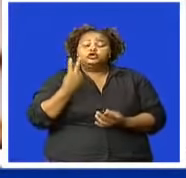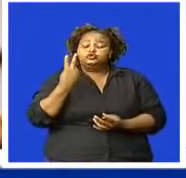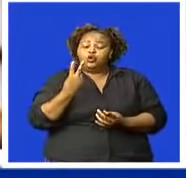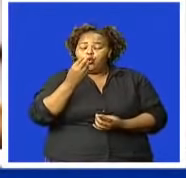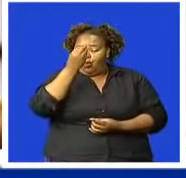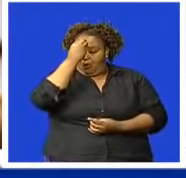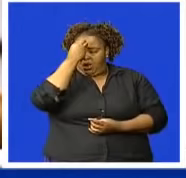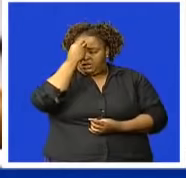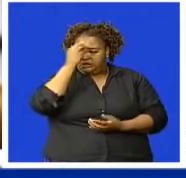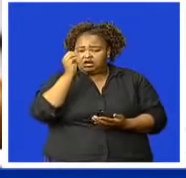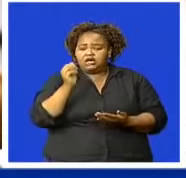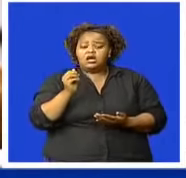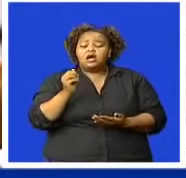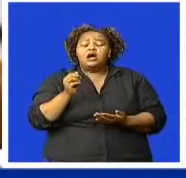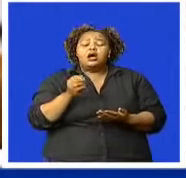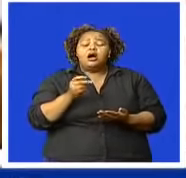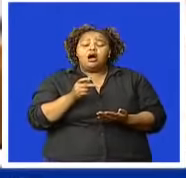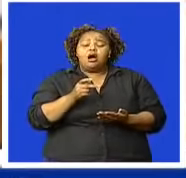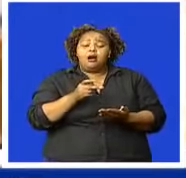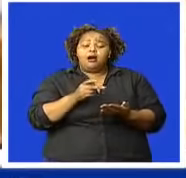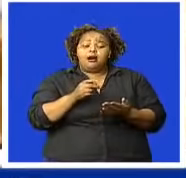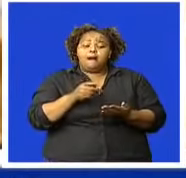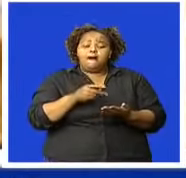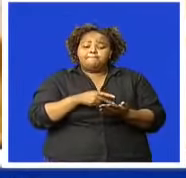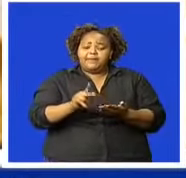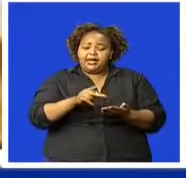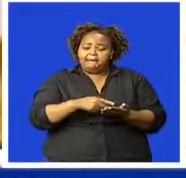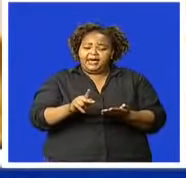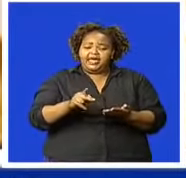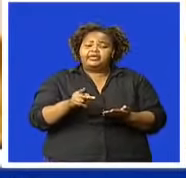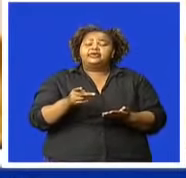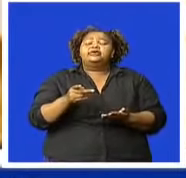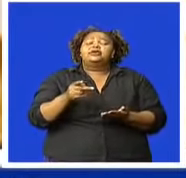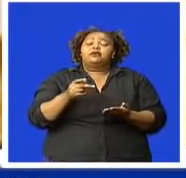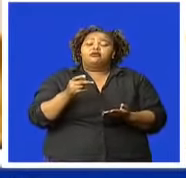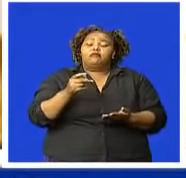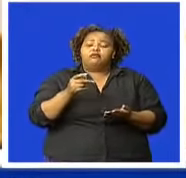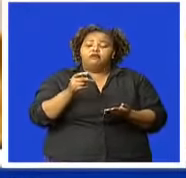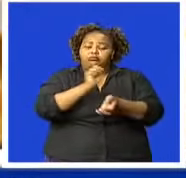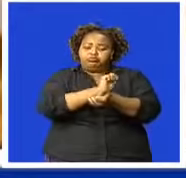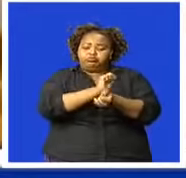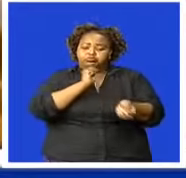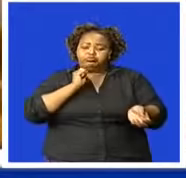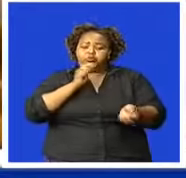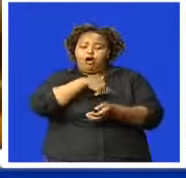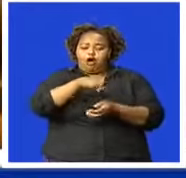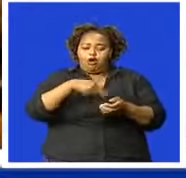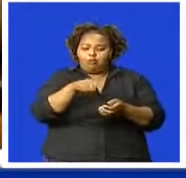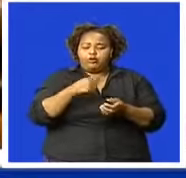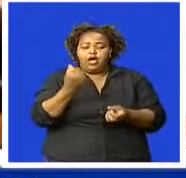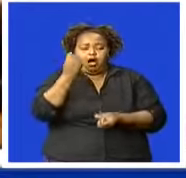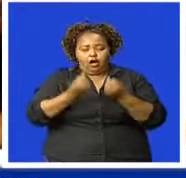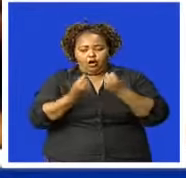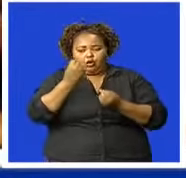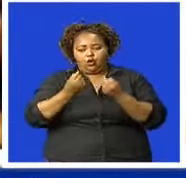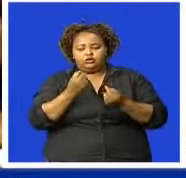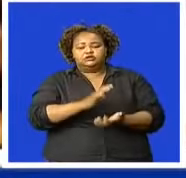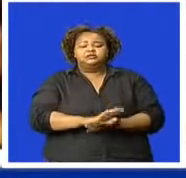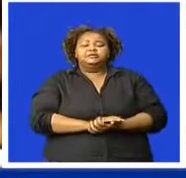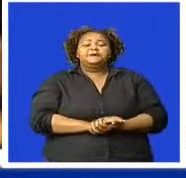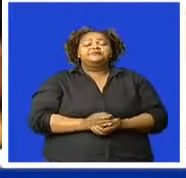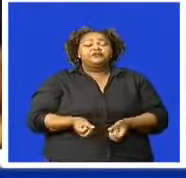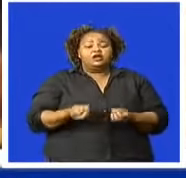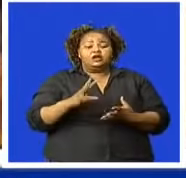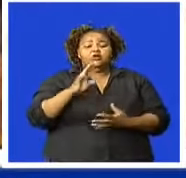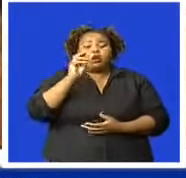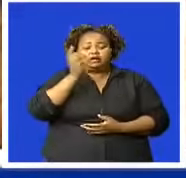enkantolo lenkulu anikwa lijaji Mzwandile Fakutse. Njengasemihleni inkantolo ibese ibeka tincabekelwane kule